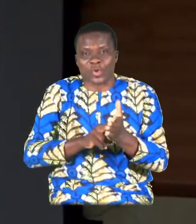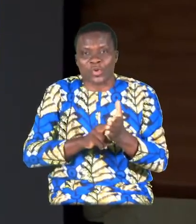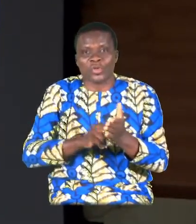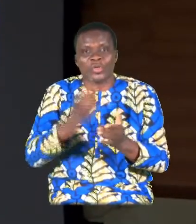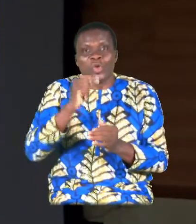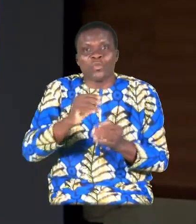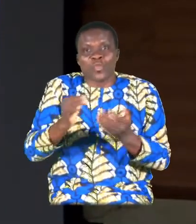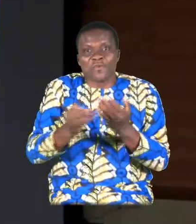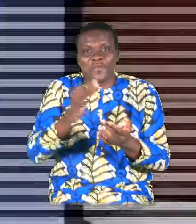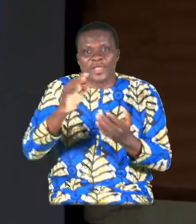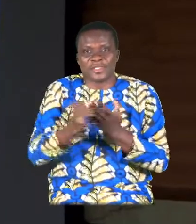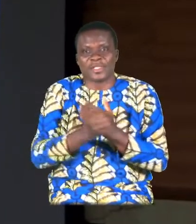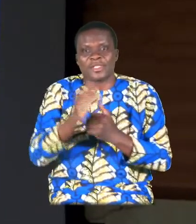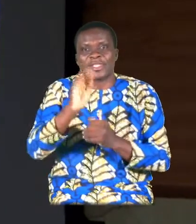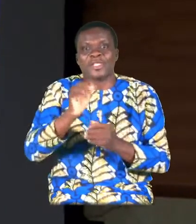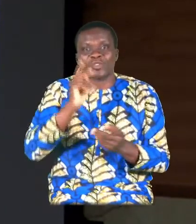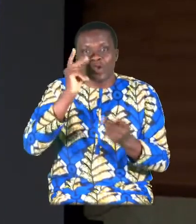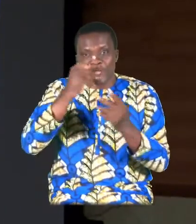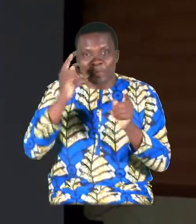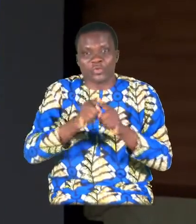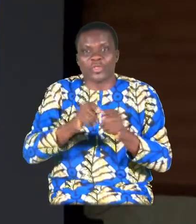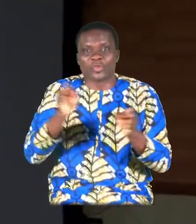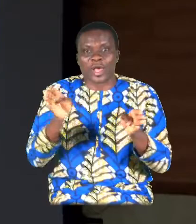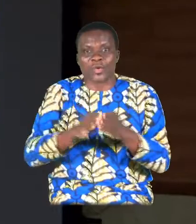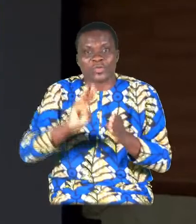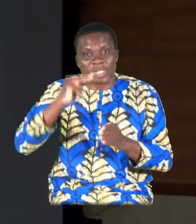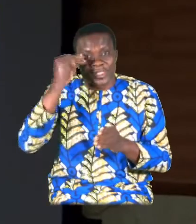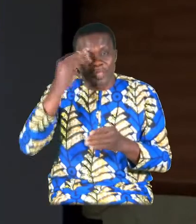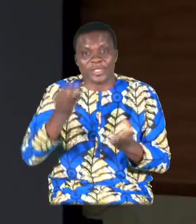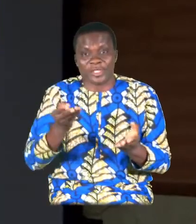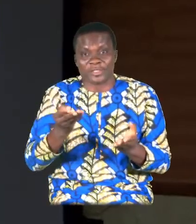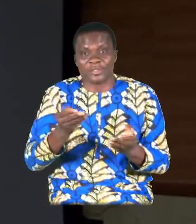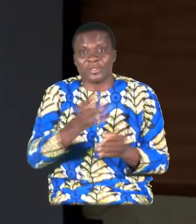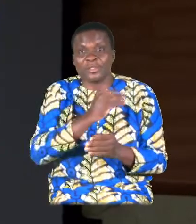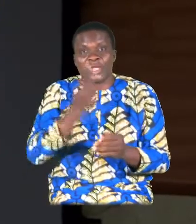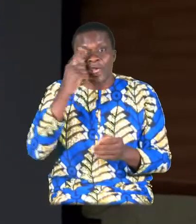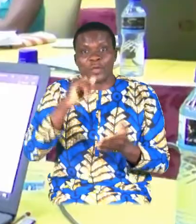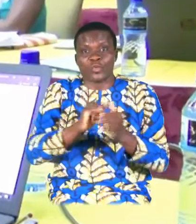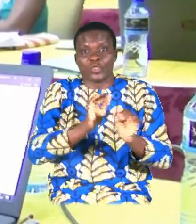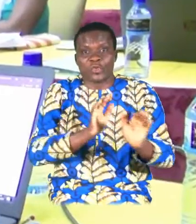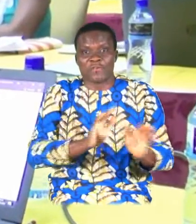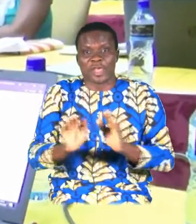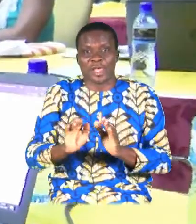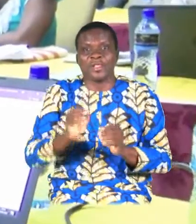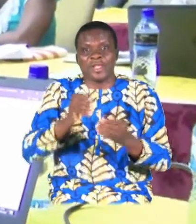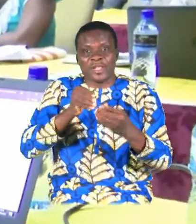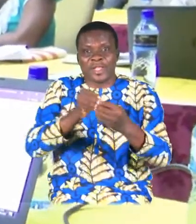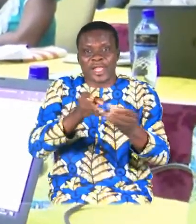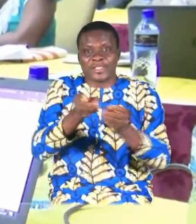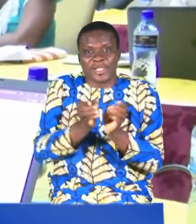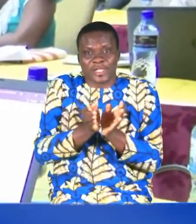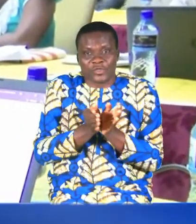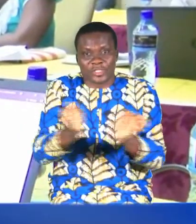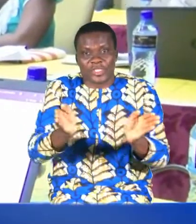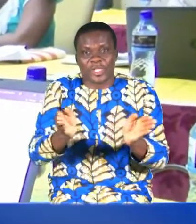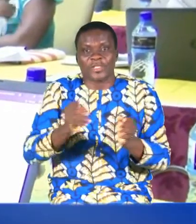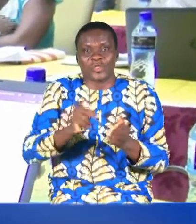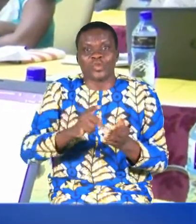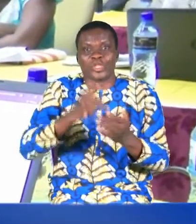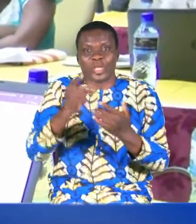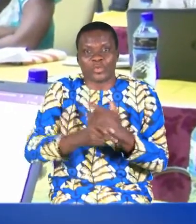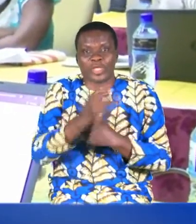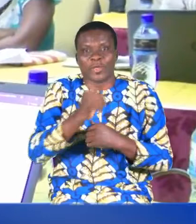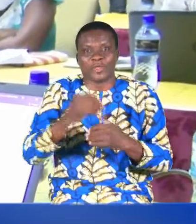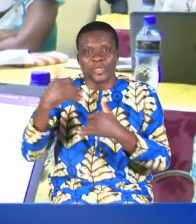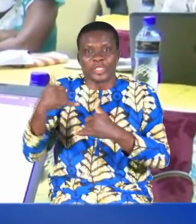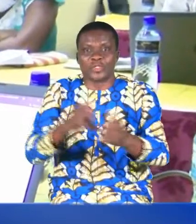pour faciliter son approbation en Conseil des ministres. Et pour ce faire, la Direction générale de la programmation et